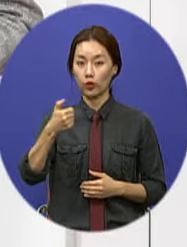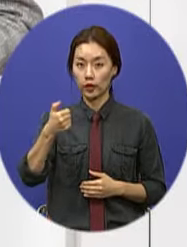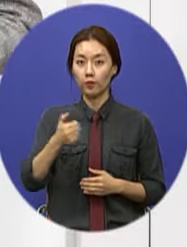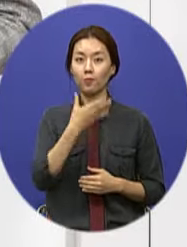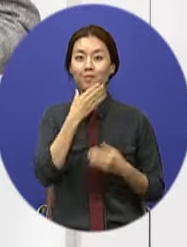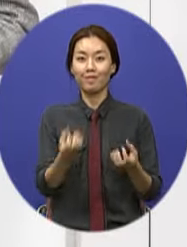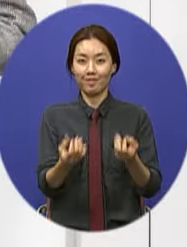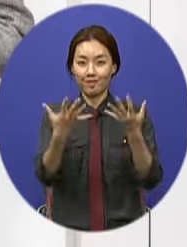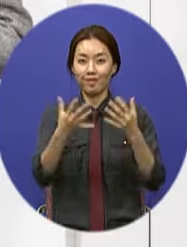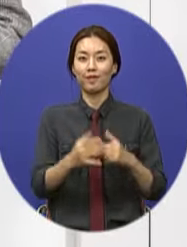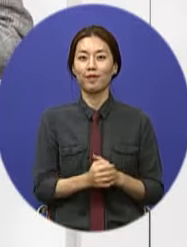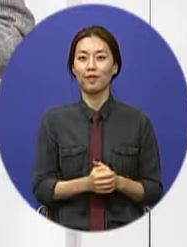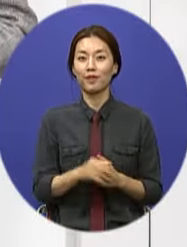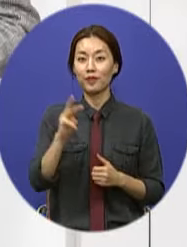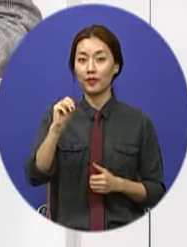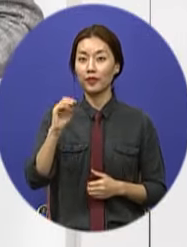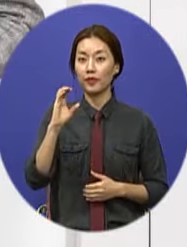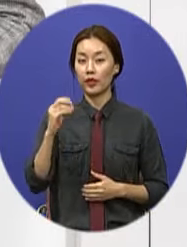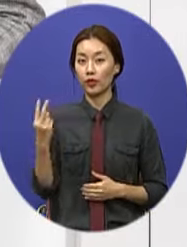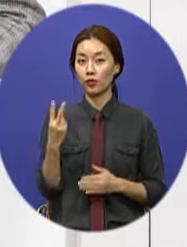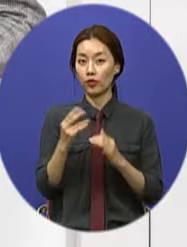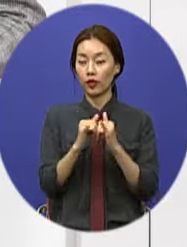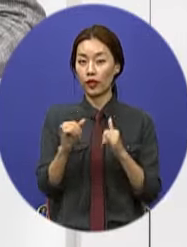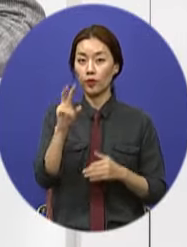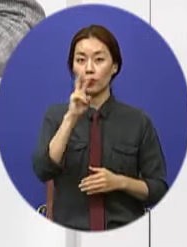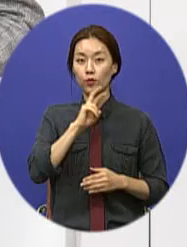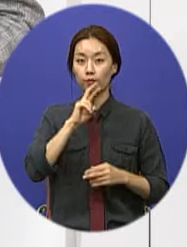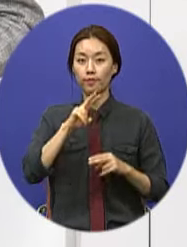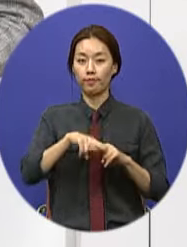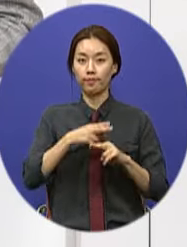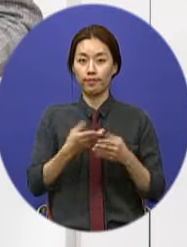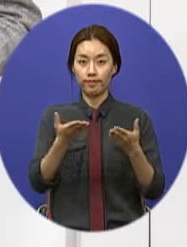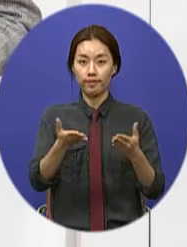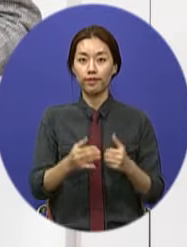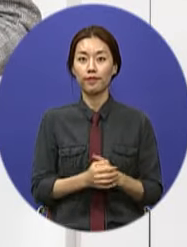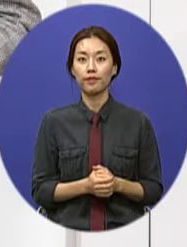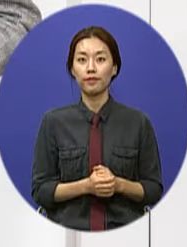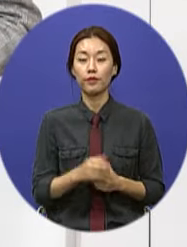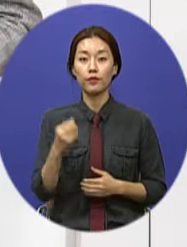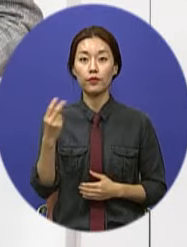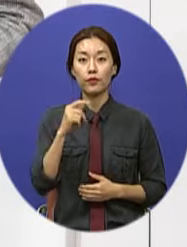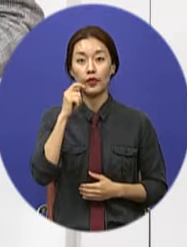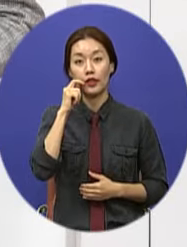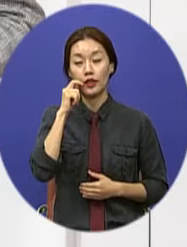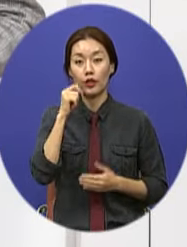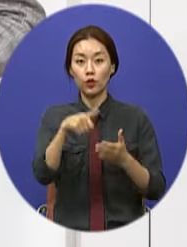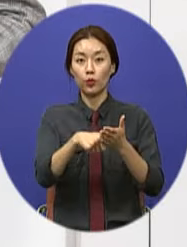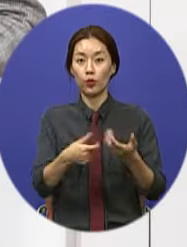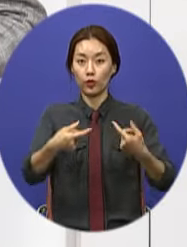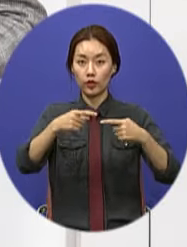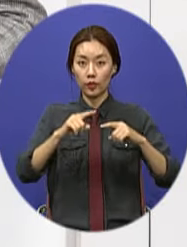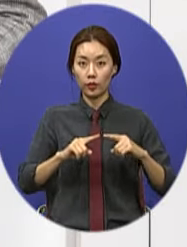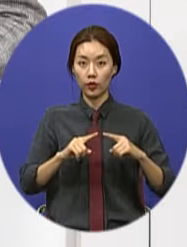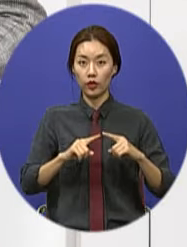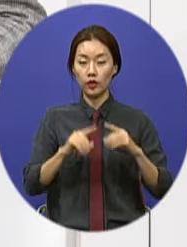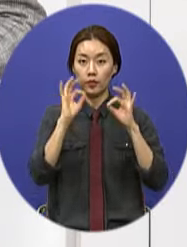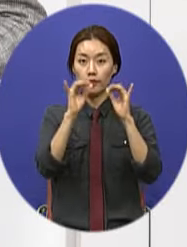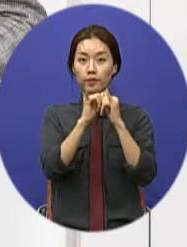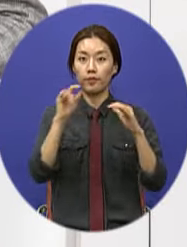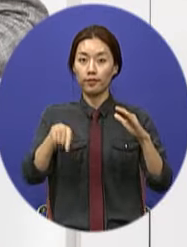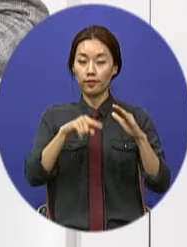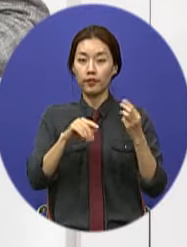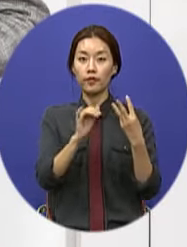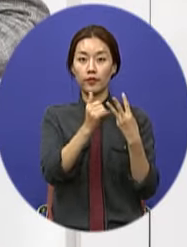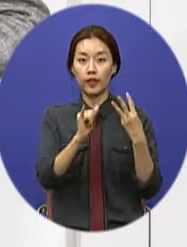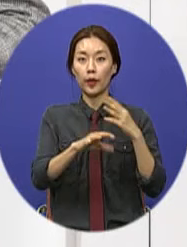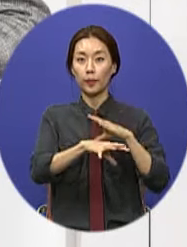010-1950님 축하드립니다. 축하드립니다. MC들의 사인 CD 보내드릴게요. 네. 자, 그리고 오늘 인기상 투표에 참여해주신 우리 시청자분들 중 또 세